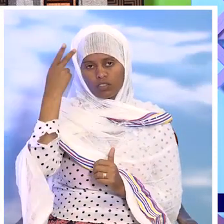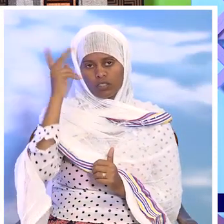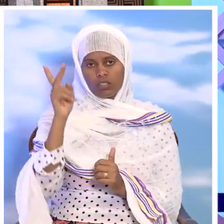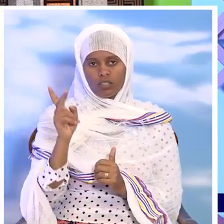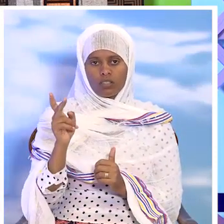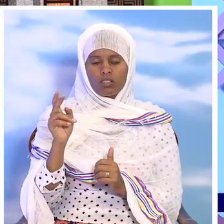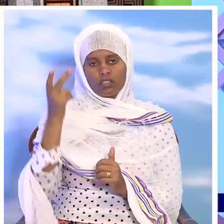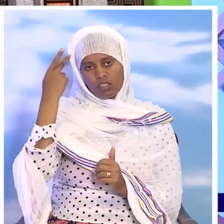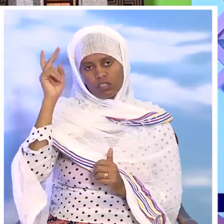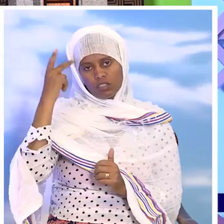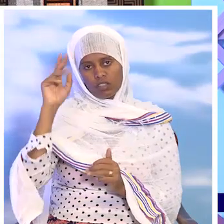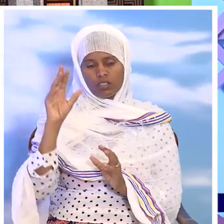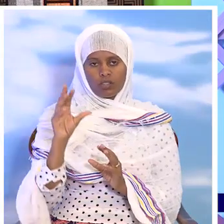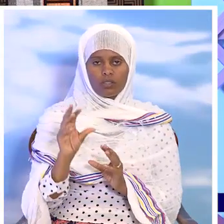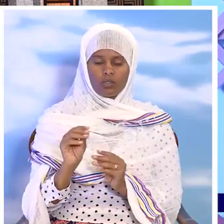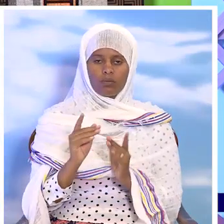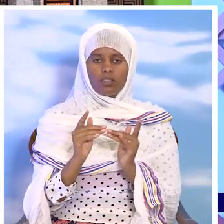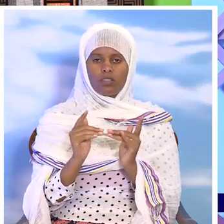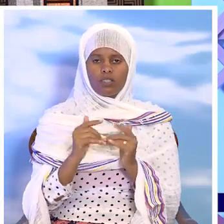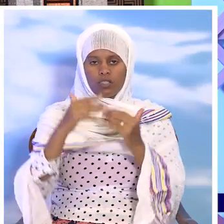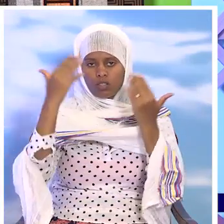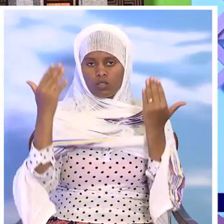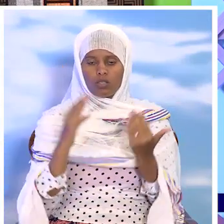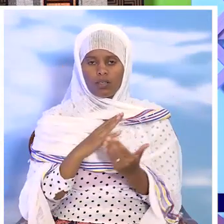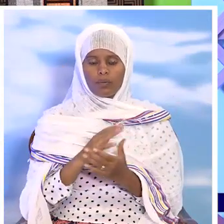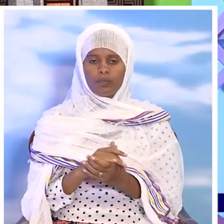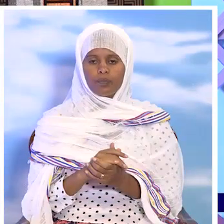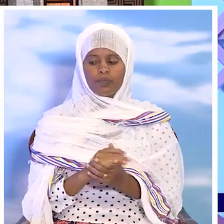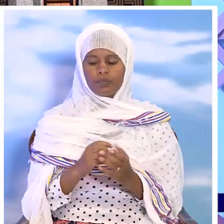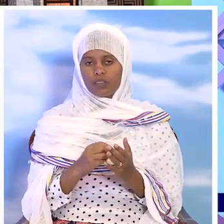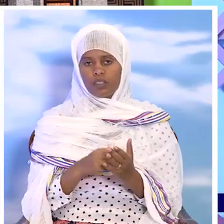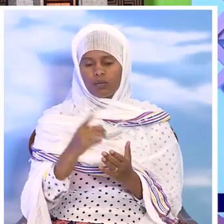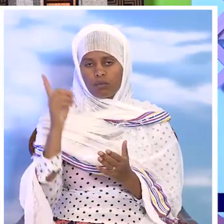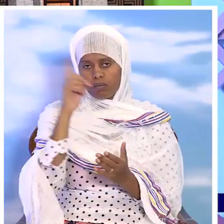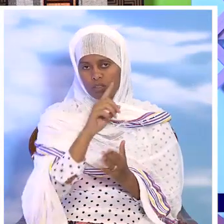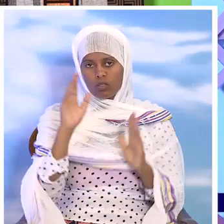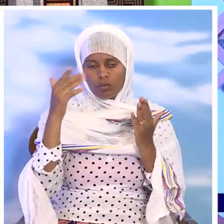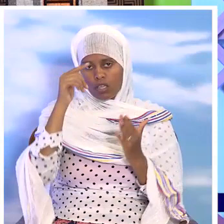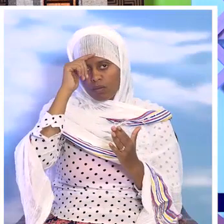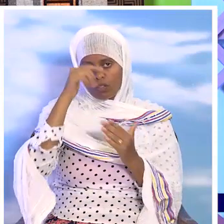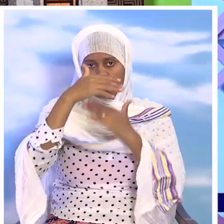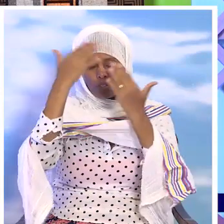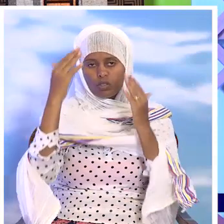ዕሽነት ዕሽነት ኢና ቤተ ክርስቲያንና ትገልፆ ማለት እዩ። ስለዚ ነቶም ኣብ ክሕደት ዝነበሩ ሃይማኖት ተገሊፅሎም እዩ።